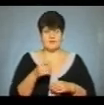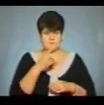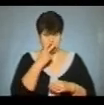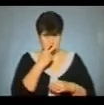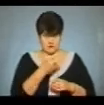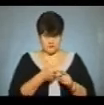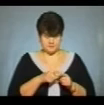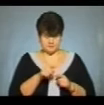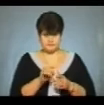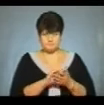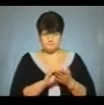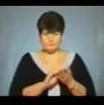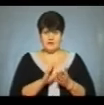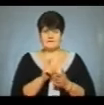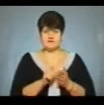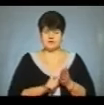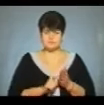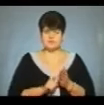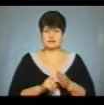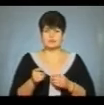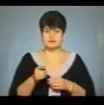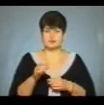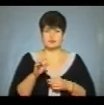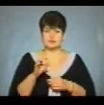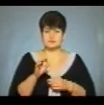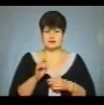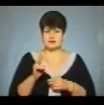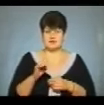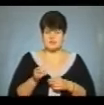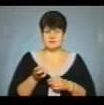і пише такого вірша. Тернополянка Оксана Крайняк каже,